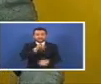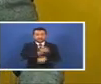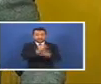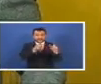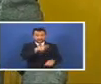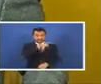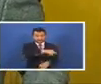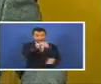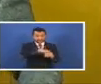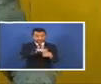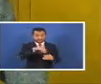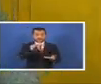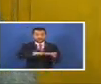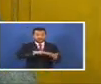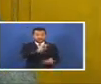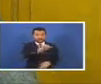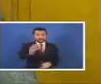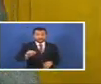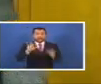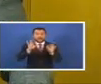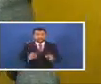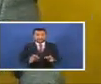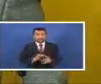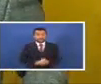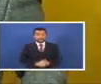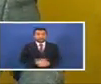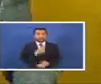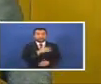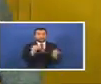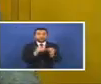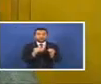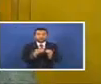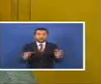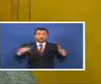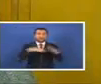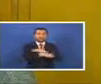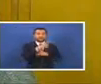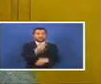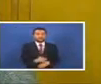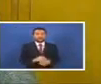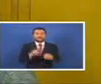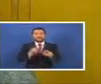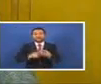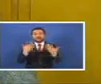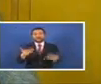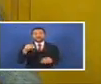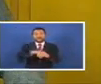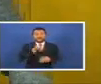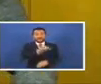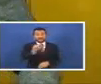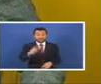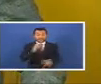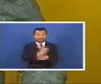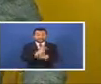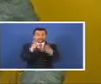Cezaevindeki seçilmiş arkadaşlarımız hep suça bulaşmış ve vekillerimizi